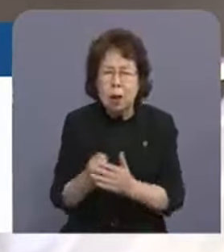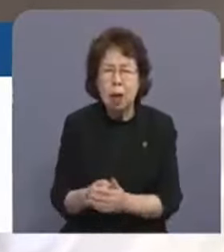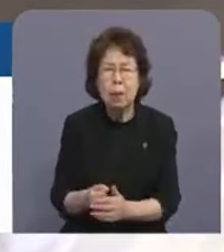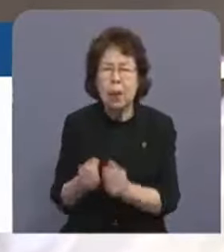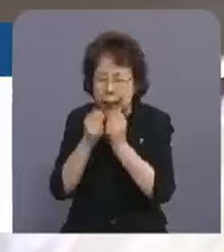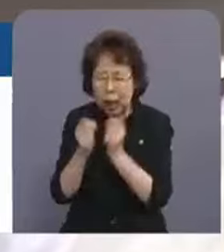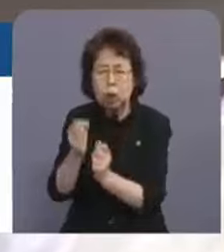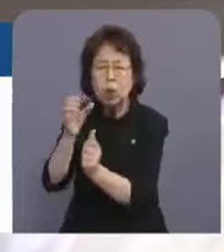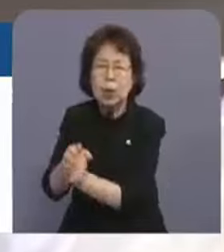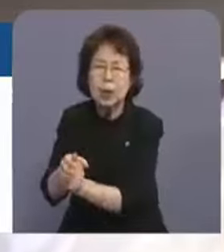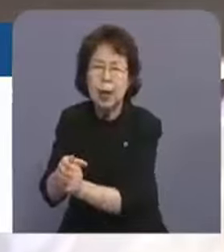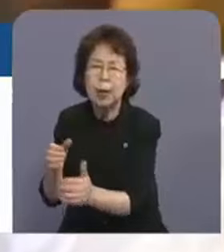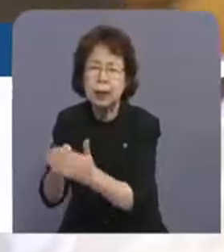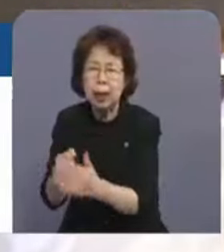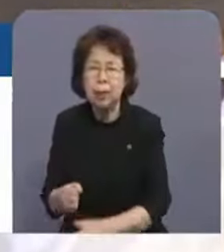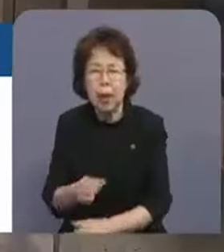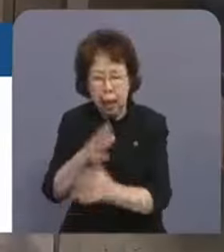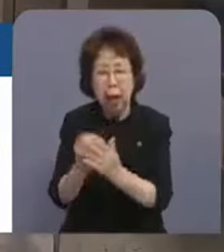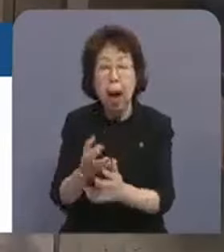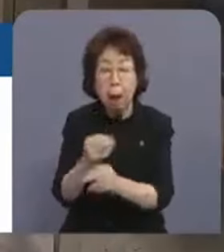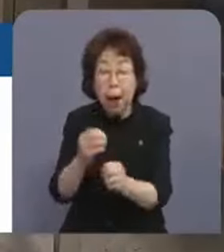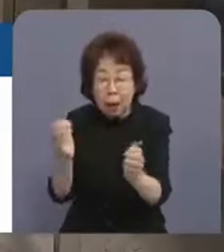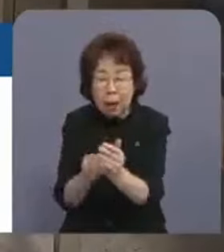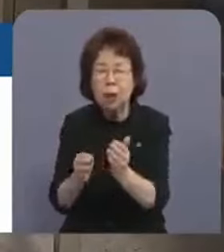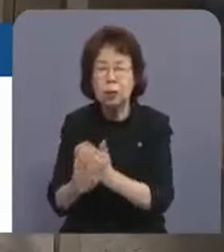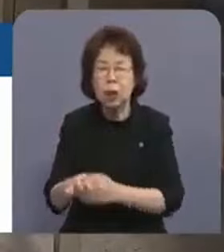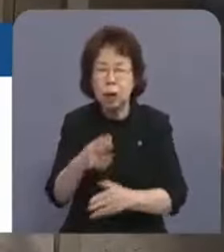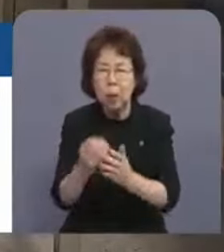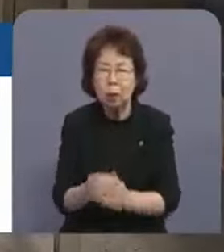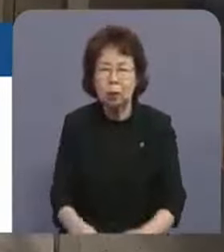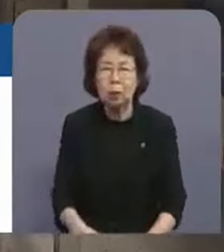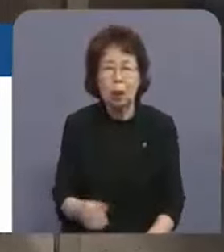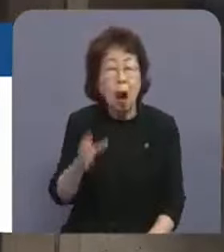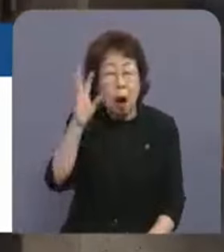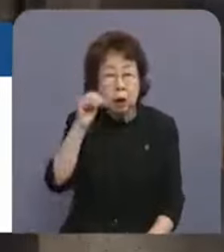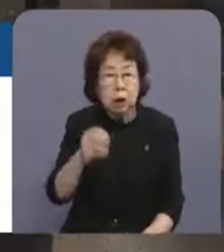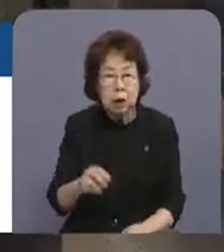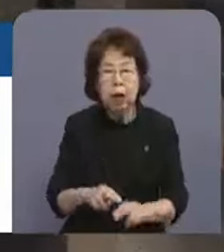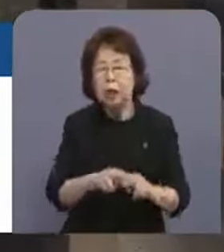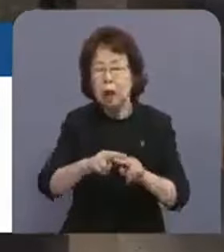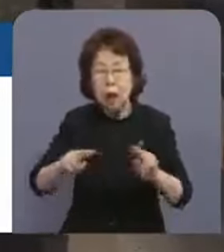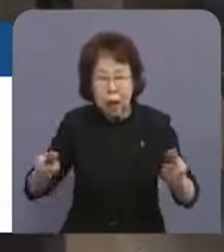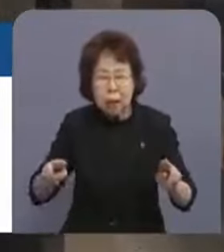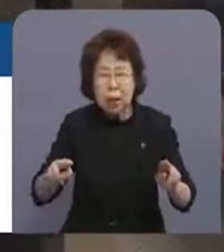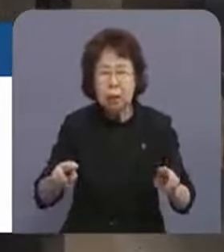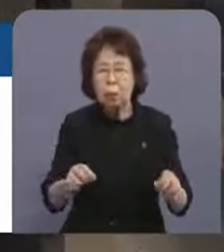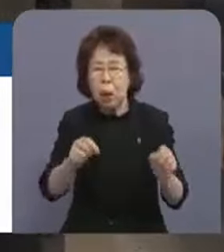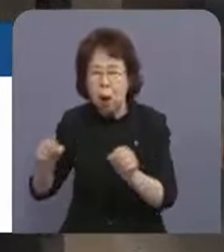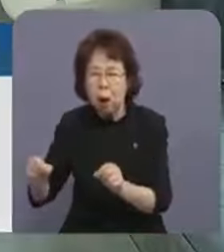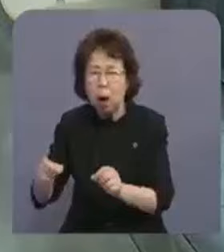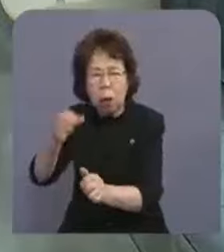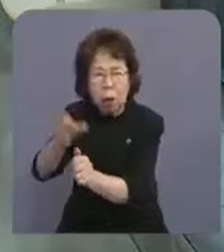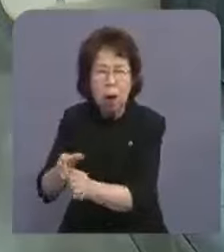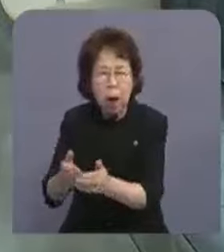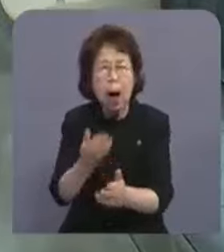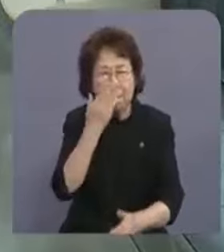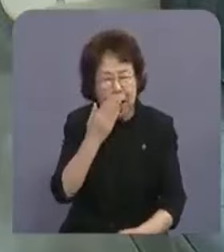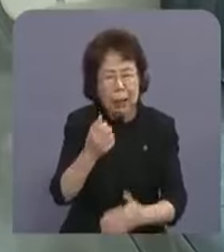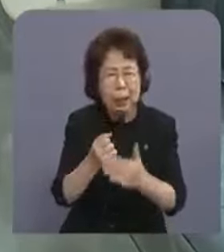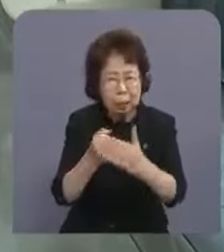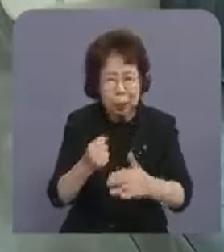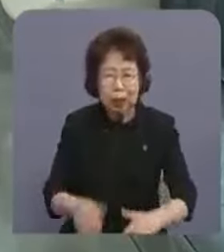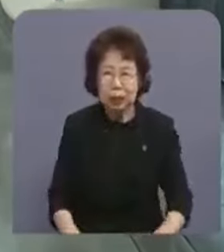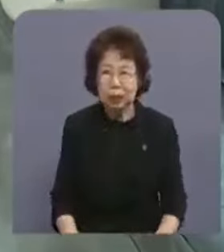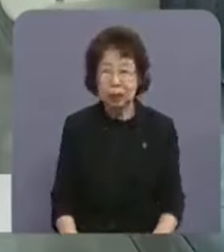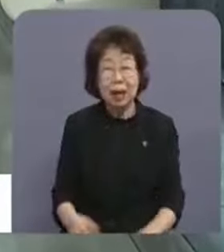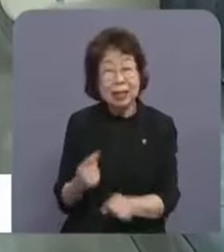것은 위탁이 기간이 만료되면 또 위탁이 해지될 수도 있고 새로 신규 위탁이 될 수도 있고 해서 늘 변화하는 것입니다. 지난해